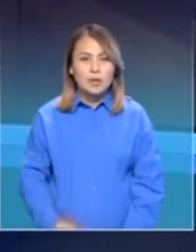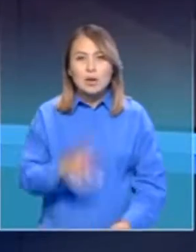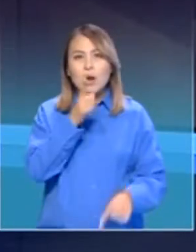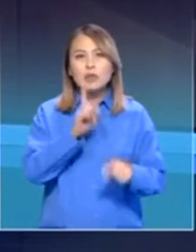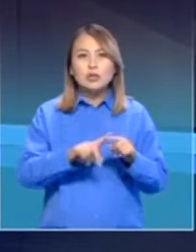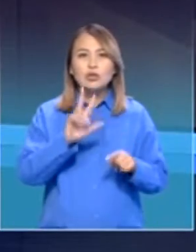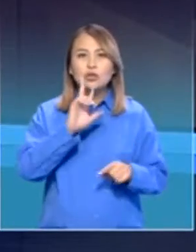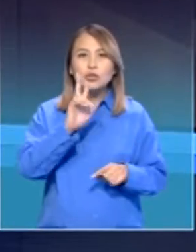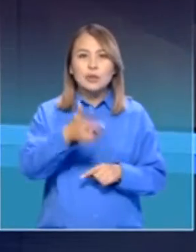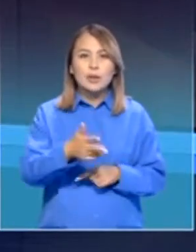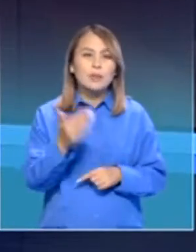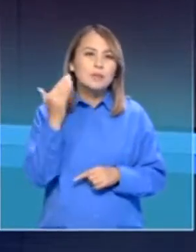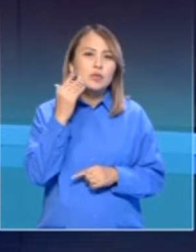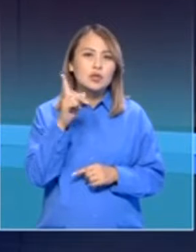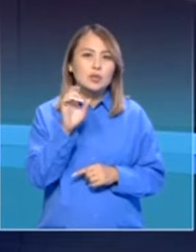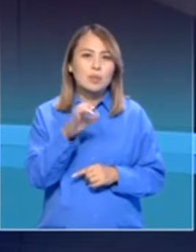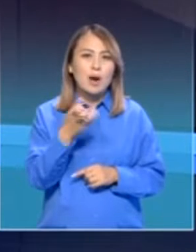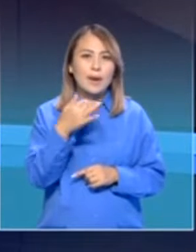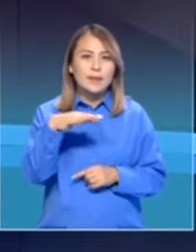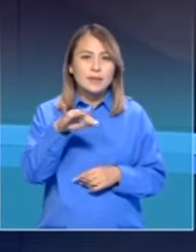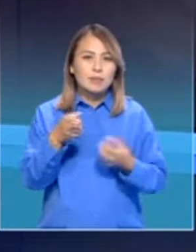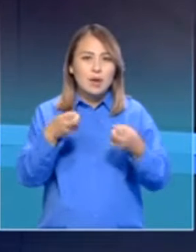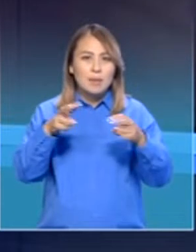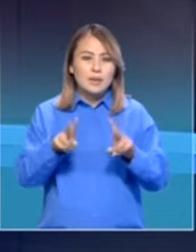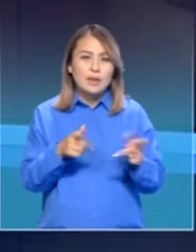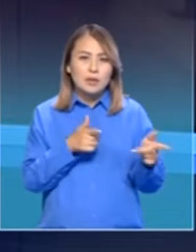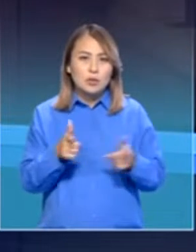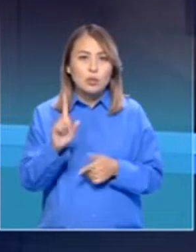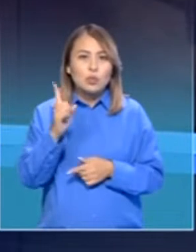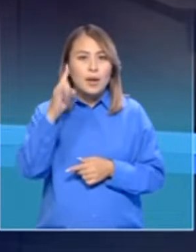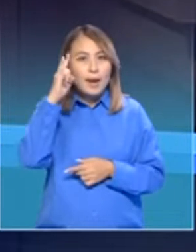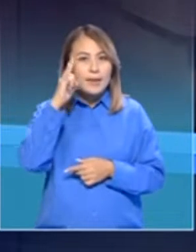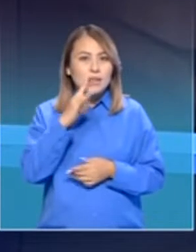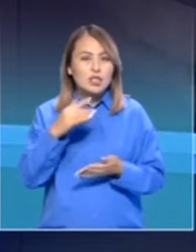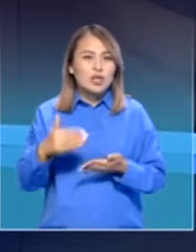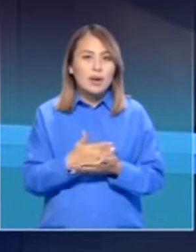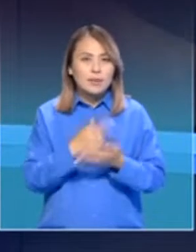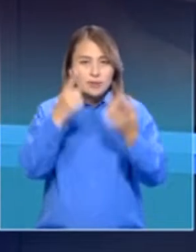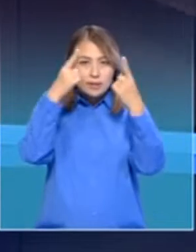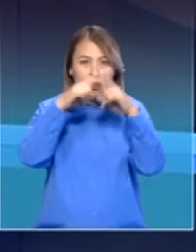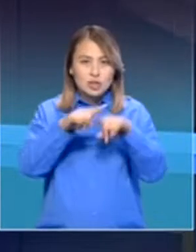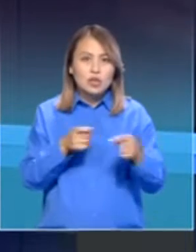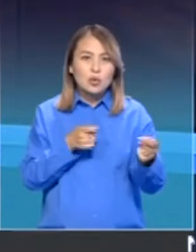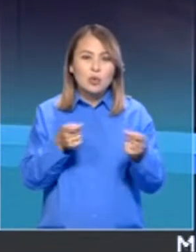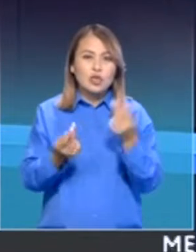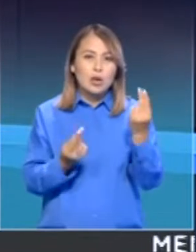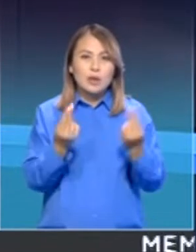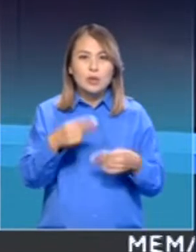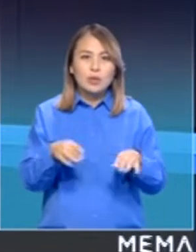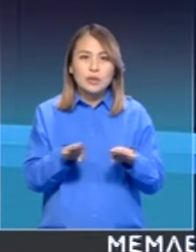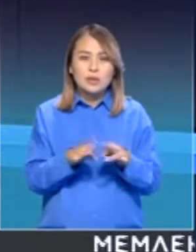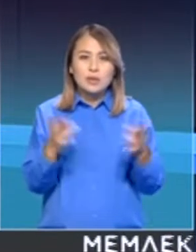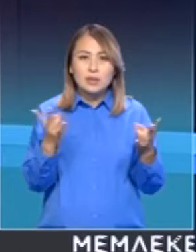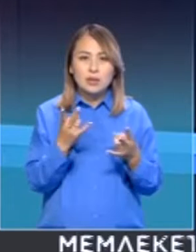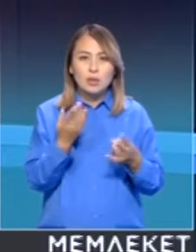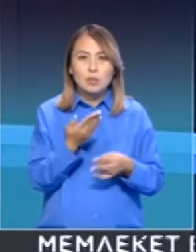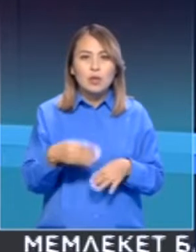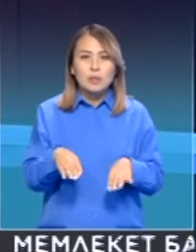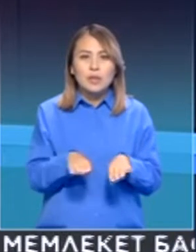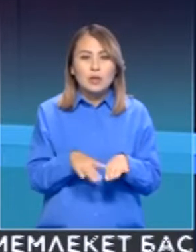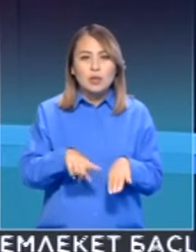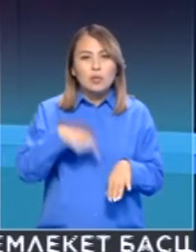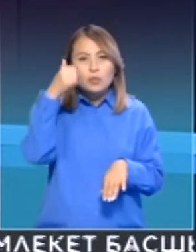Алдағы 3 жылда елде кемі 100 мың IT маманы дайындалады. Өйткені Қазақстан жаңа технологиялар саласында жетекші ойыншыға айналуға